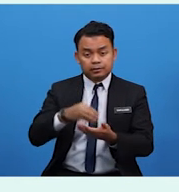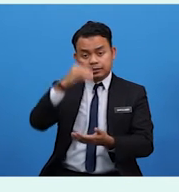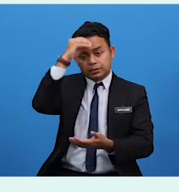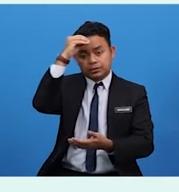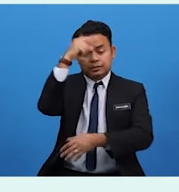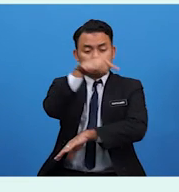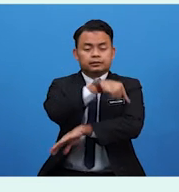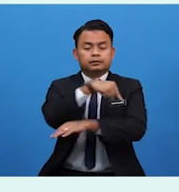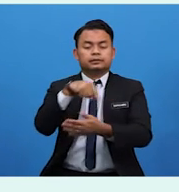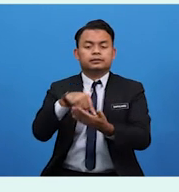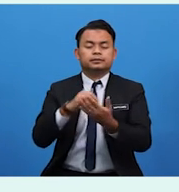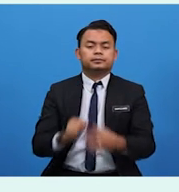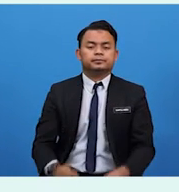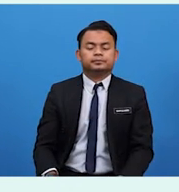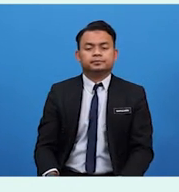hari ini.